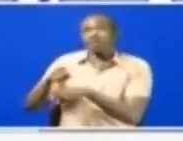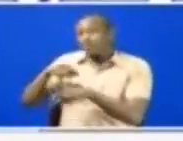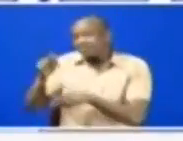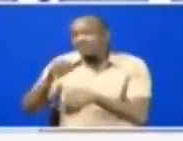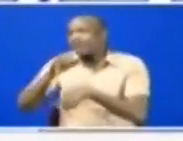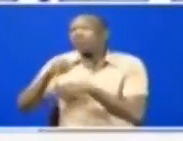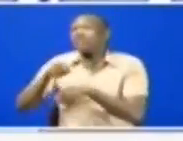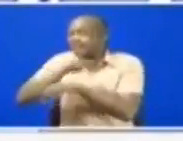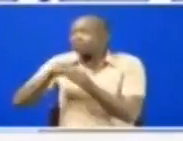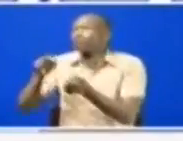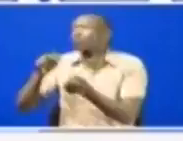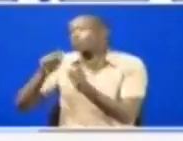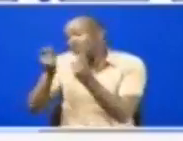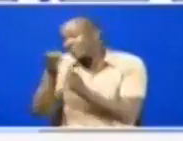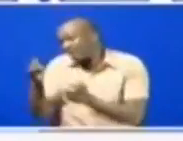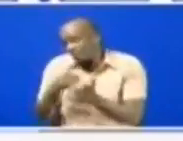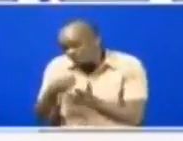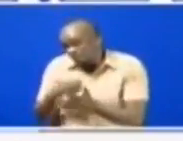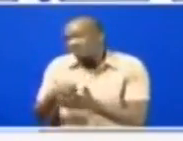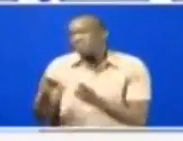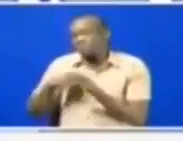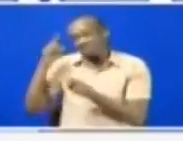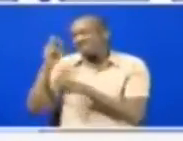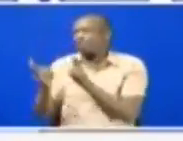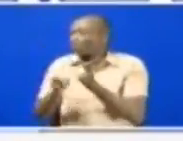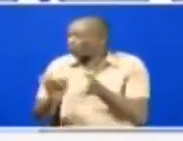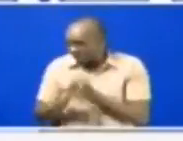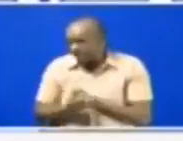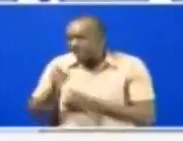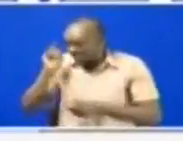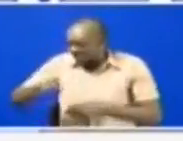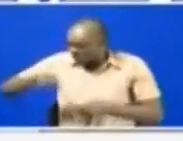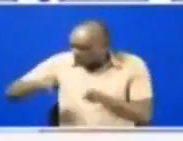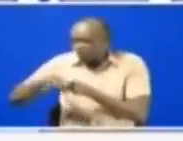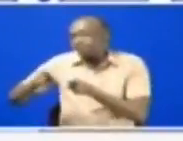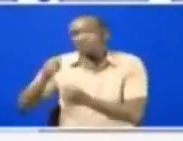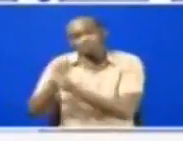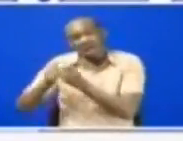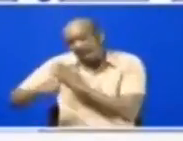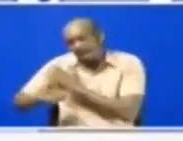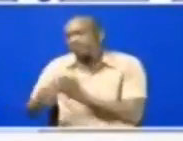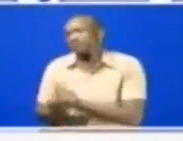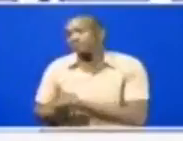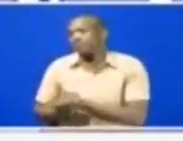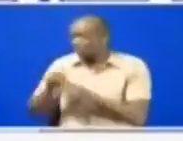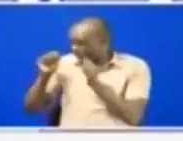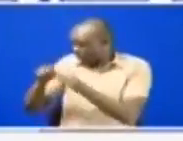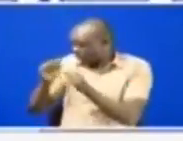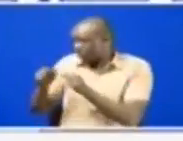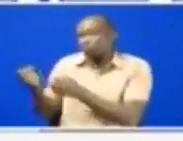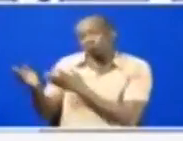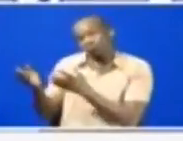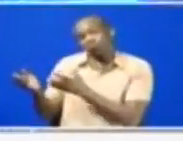wanaitwa tu national team. Alafu inakuwa tu ni kama ni trend. Wao jaribu pia kujikakamua kidogo. At least wakujua leteko